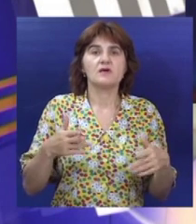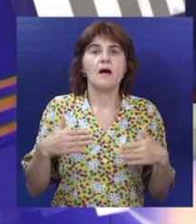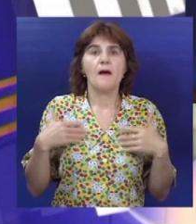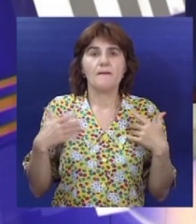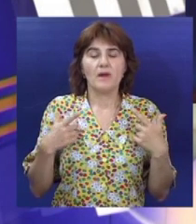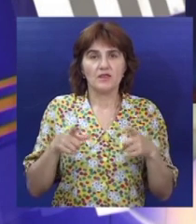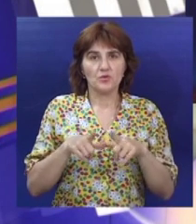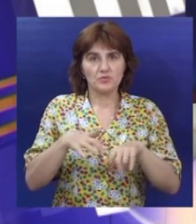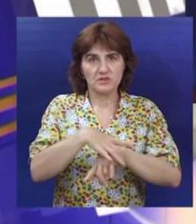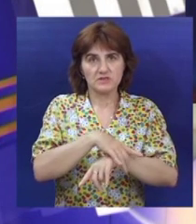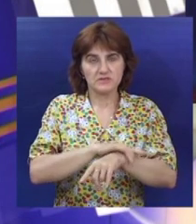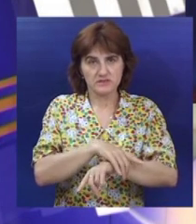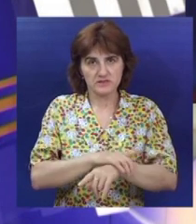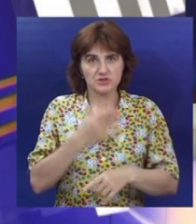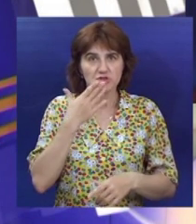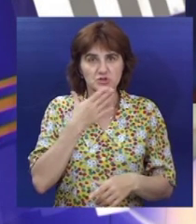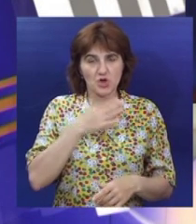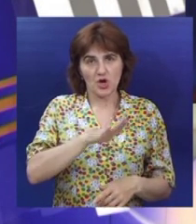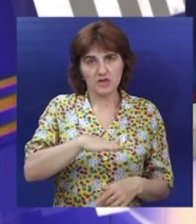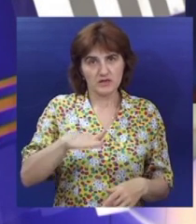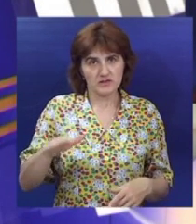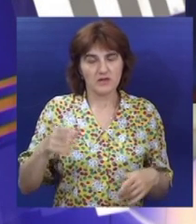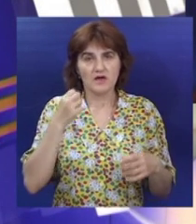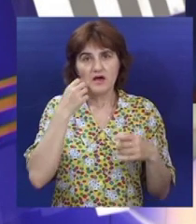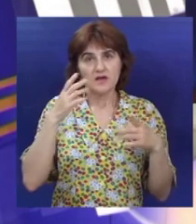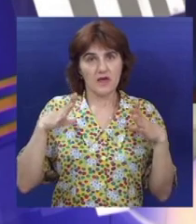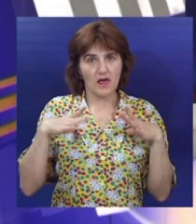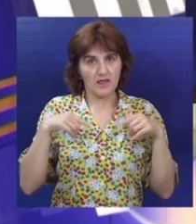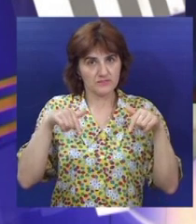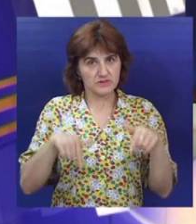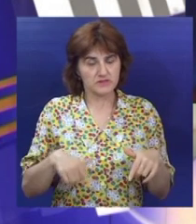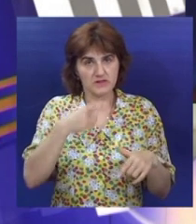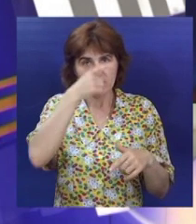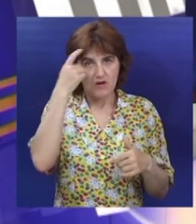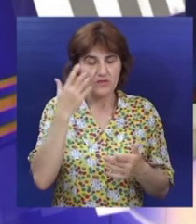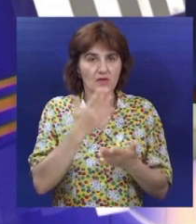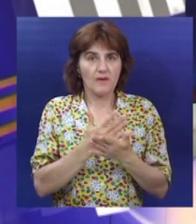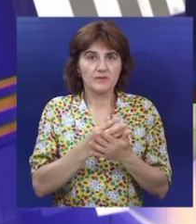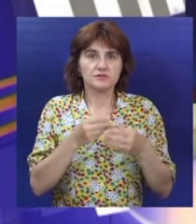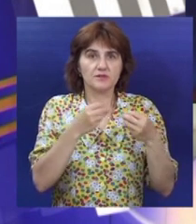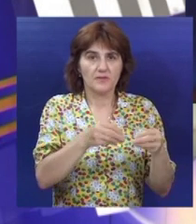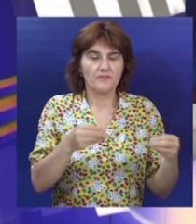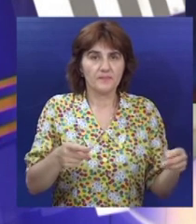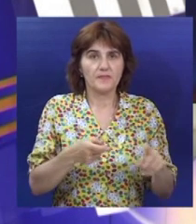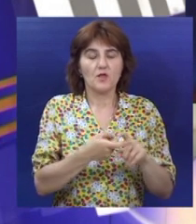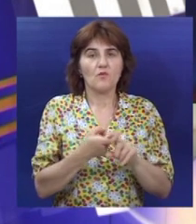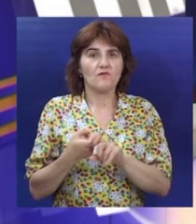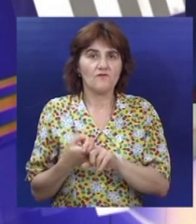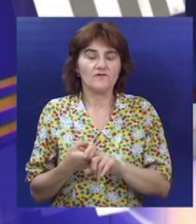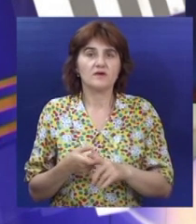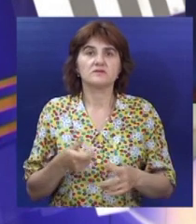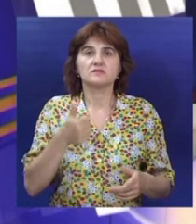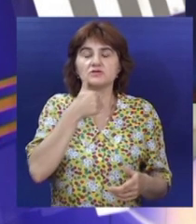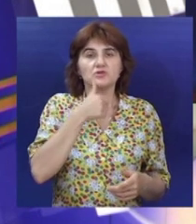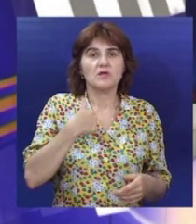Savjetovalište za mlade, dispanzera za zdravstvenu zaštitu školske dece, tokom raspusta će organizovati seminare za adolescente.